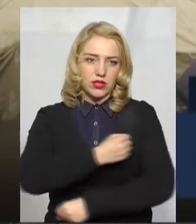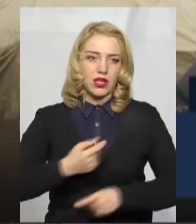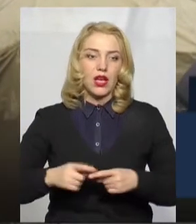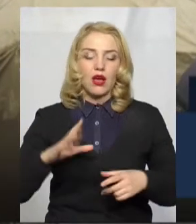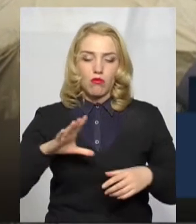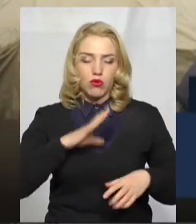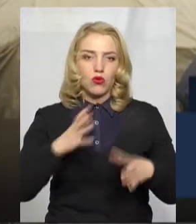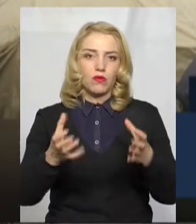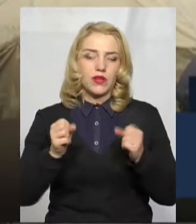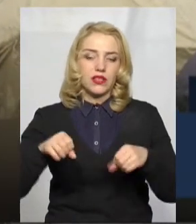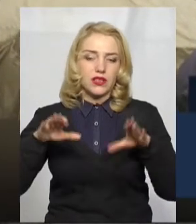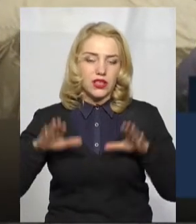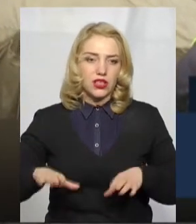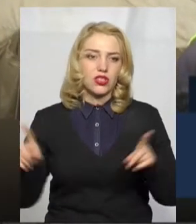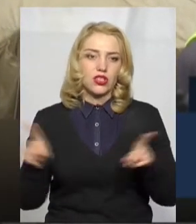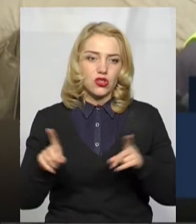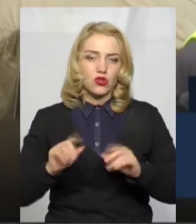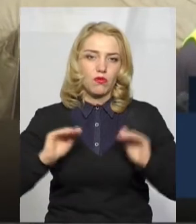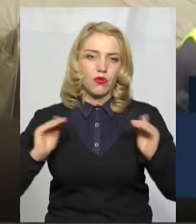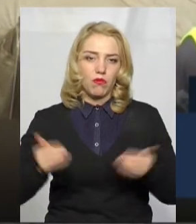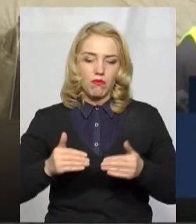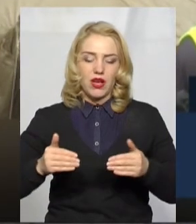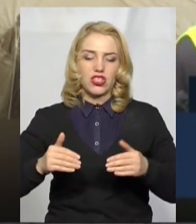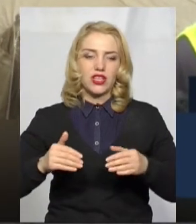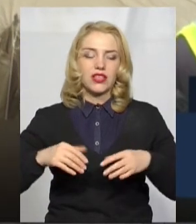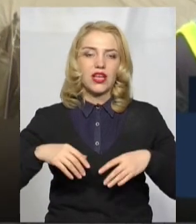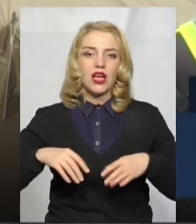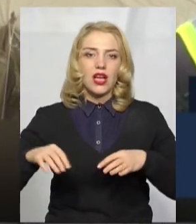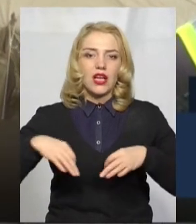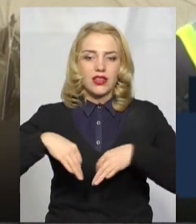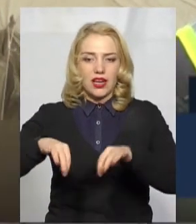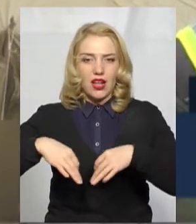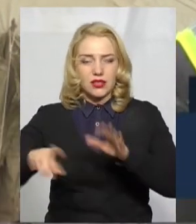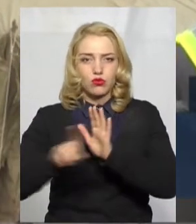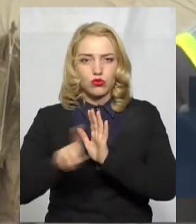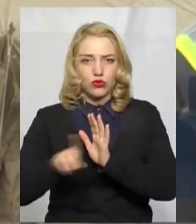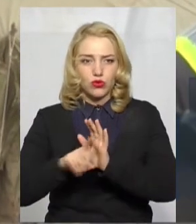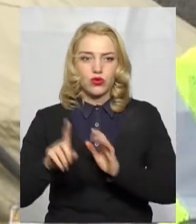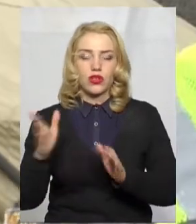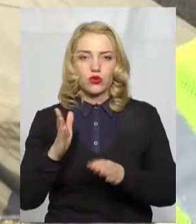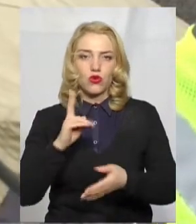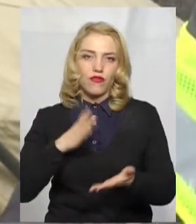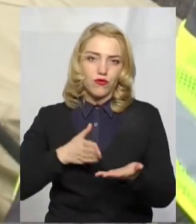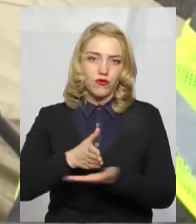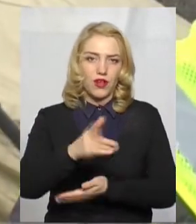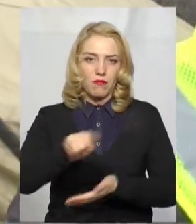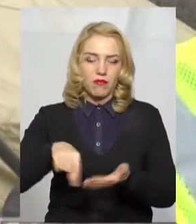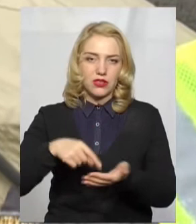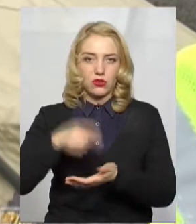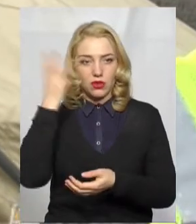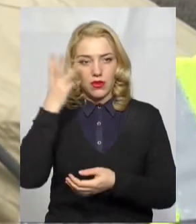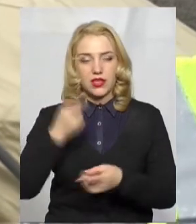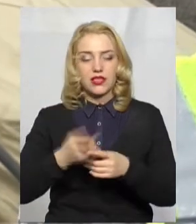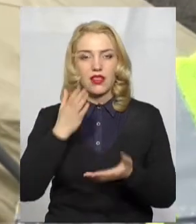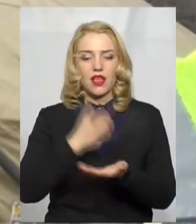рух транспортних засобів, які здійснюють рух в місто Хмельницьке. Це в напрямку сюди, як на Старок